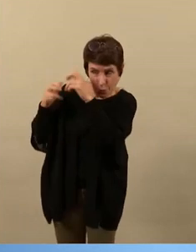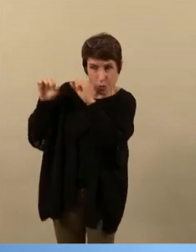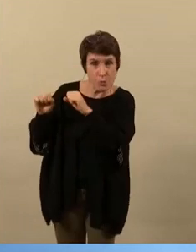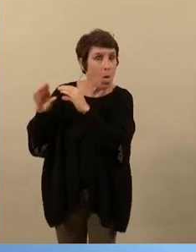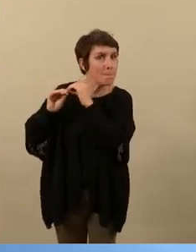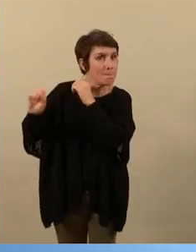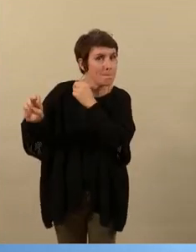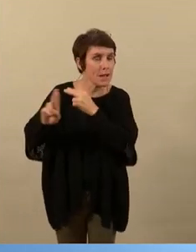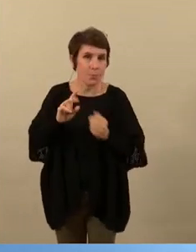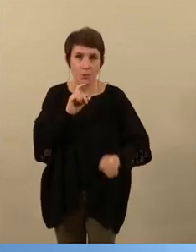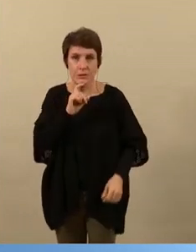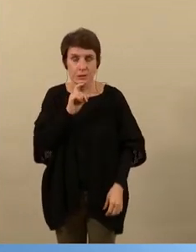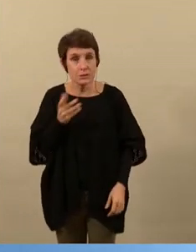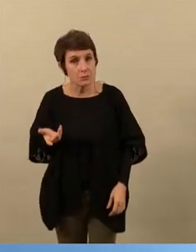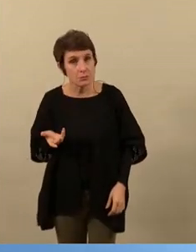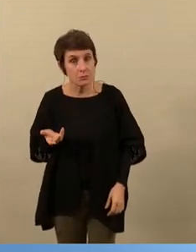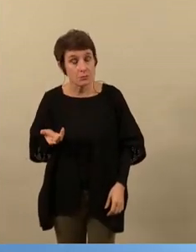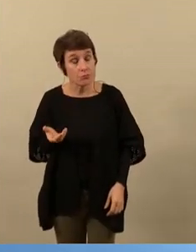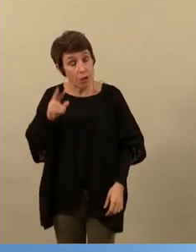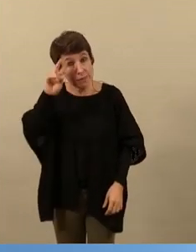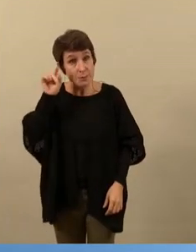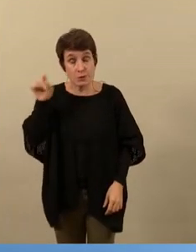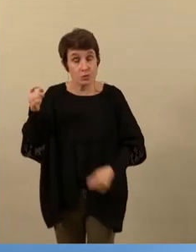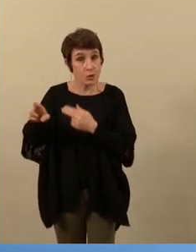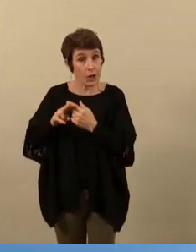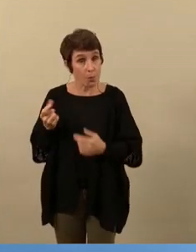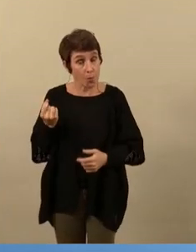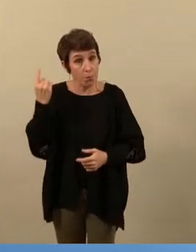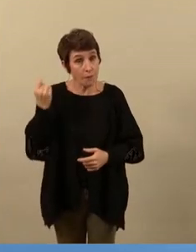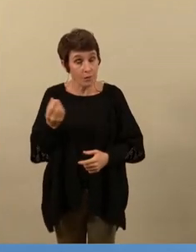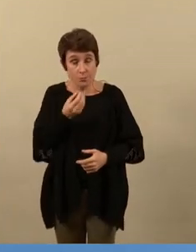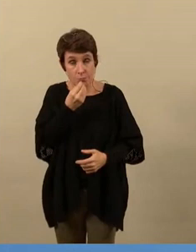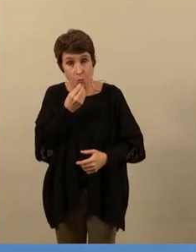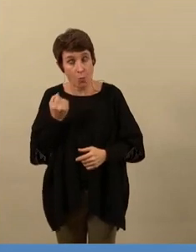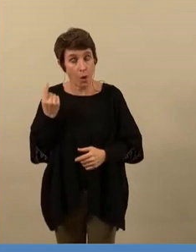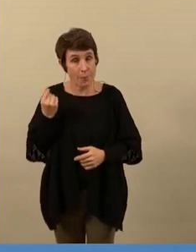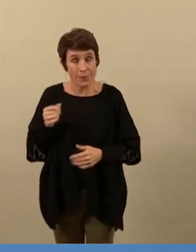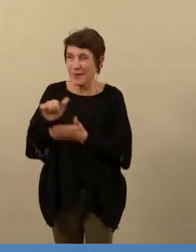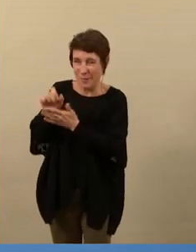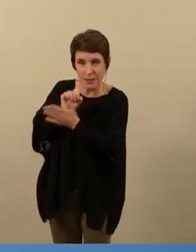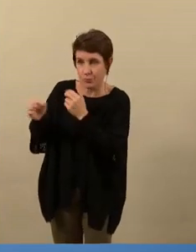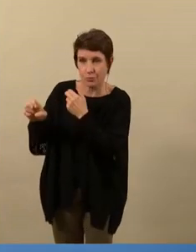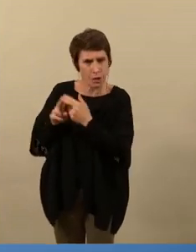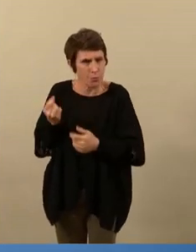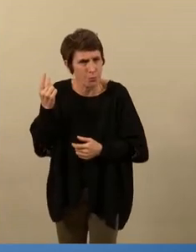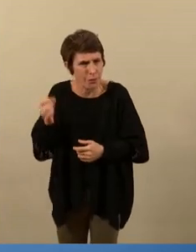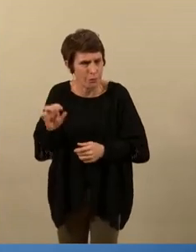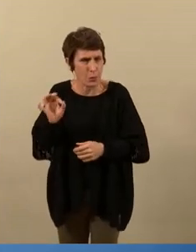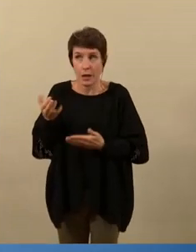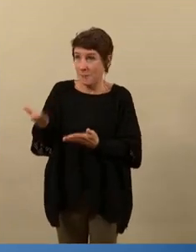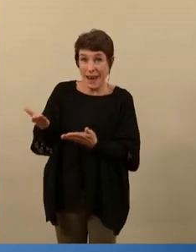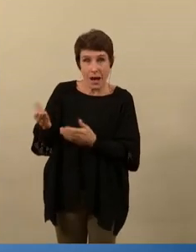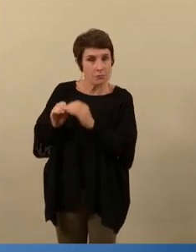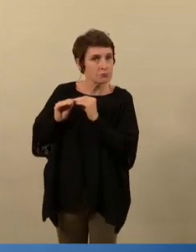répondre, alors que d'habitude, il faut le dire, il répond tout à fait aux correspondances que je lui envoie, pour être tout à fait honnête.